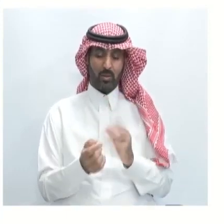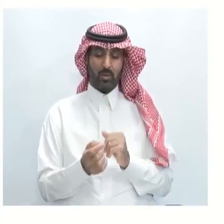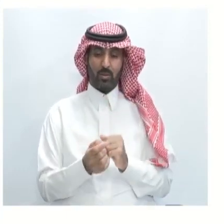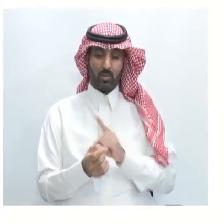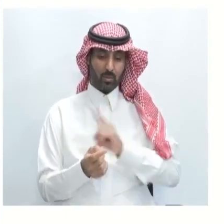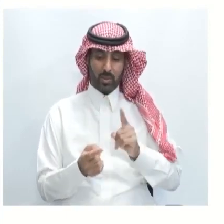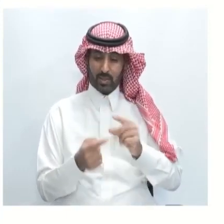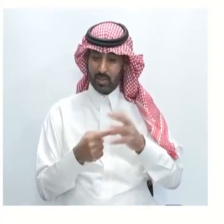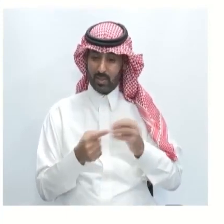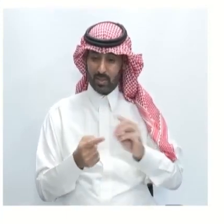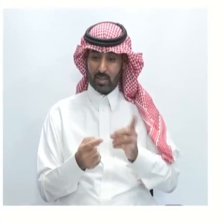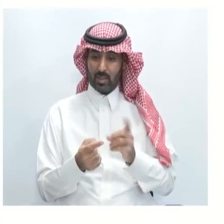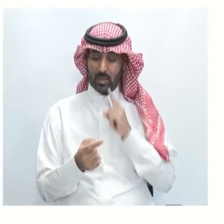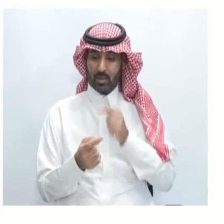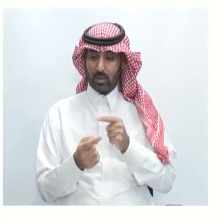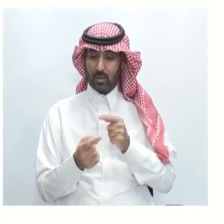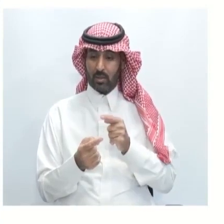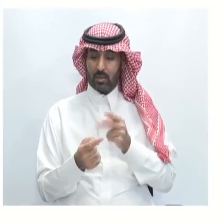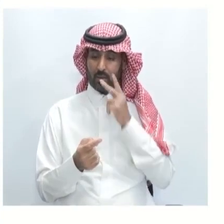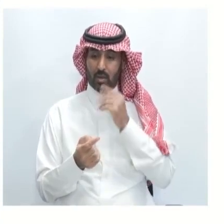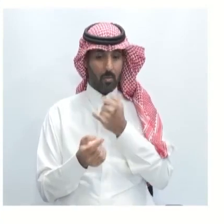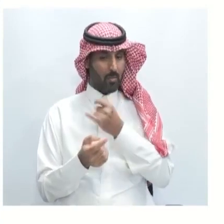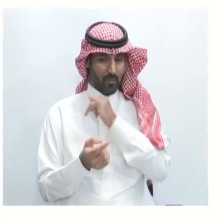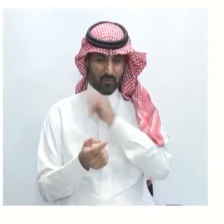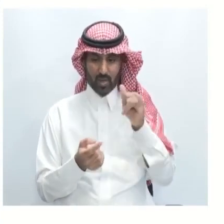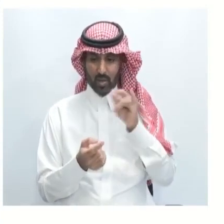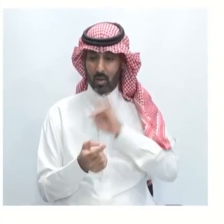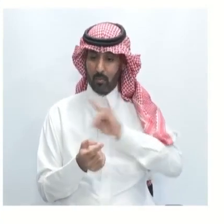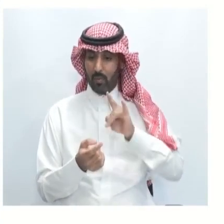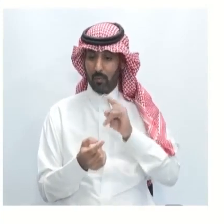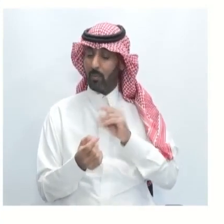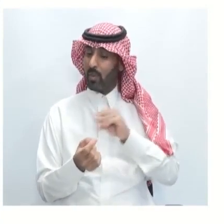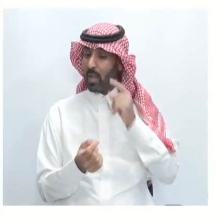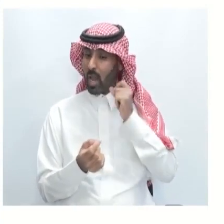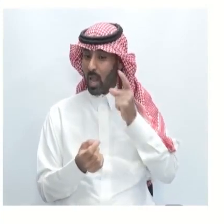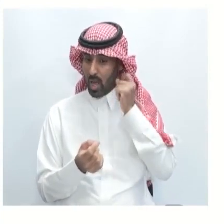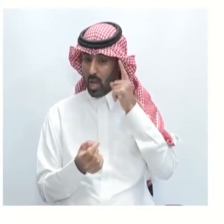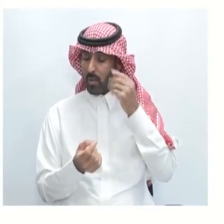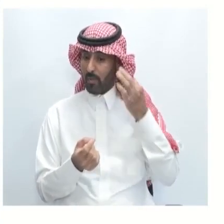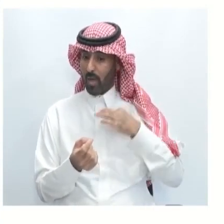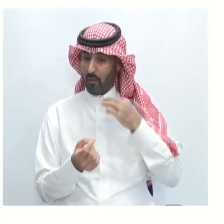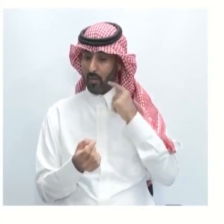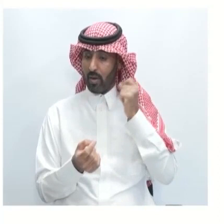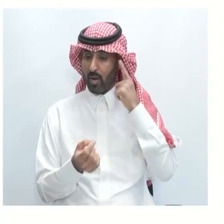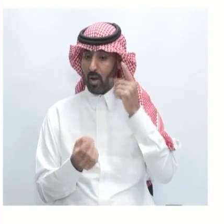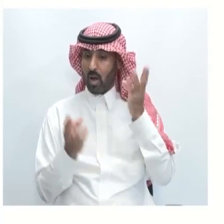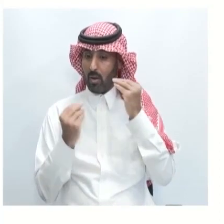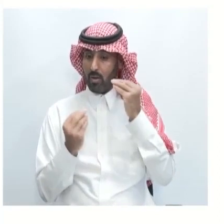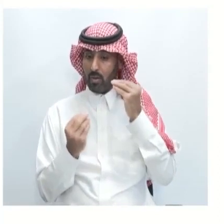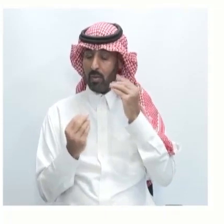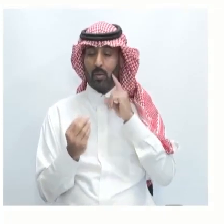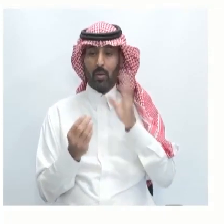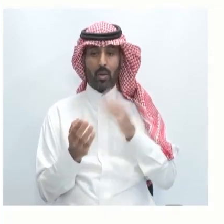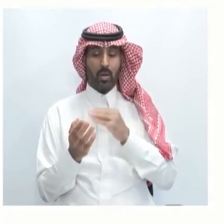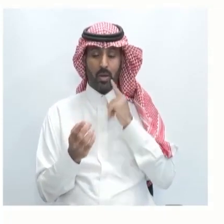وليست سالبه وما معنى الايجاب ان تكون غير منفيه مثلا العلم نافع فهذه قضيه موجبه اما العلم غير